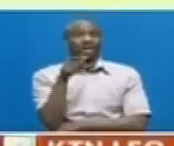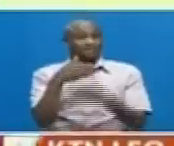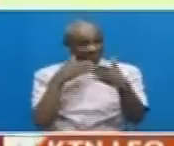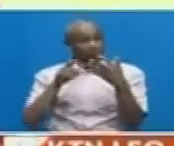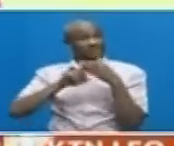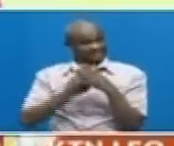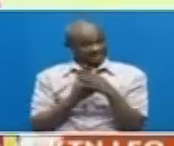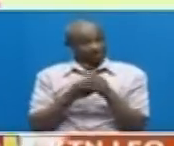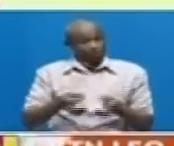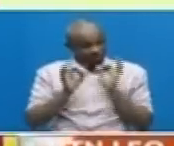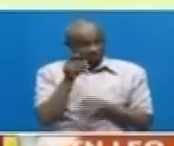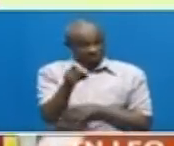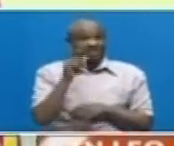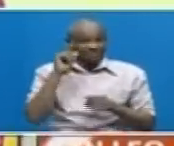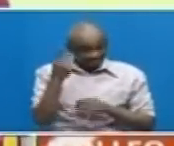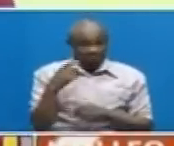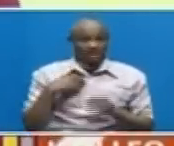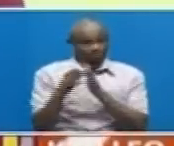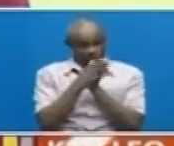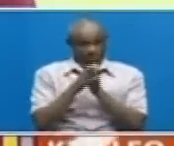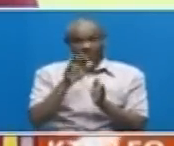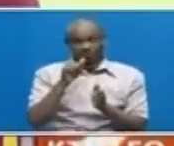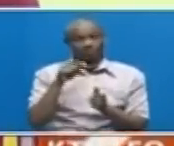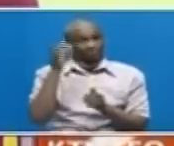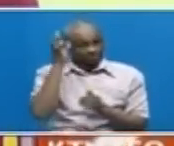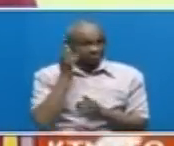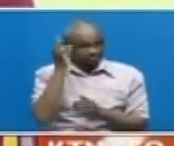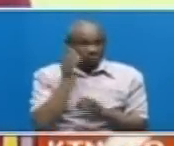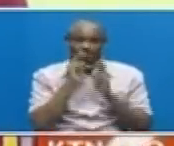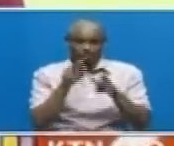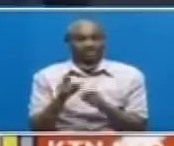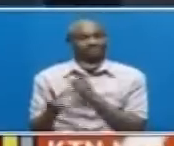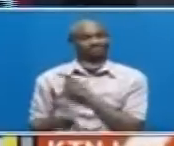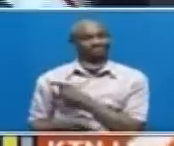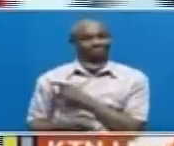ya kuanza rasmi mjadala huu, tupate taarifa yake Francis Mtalaki.